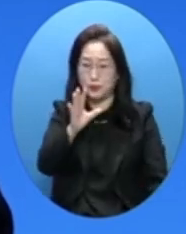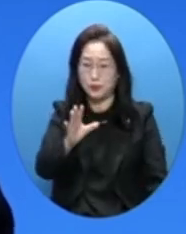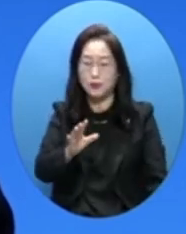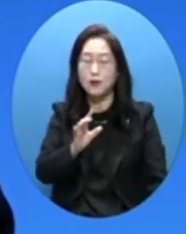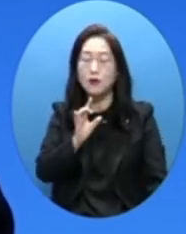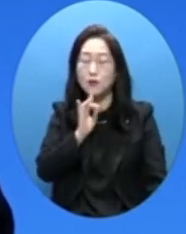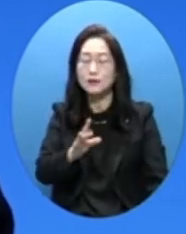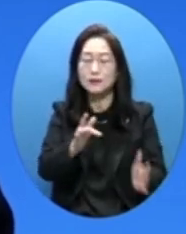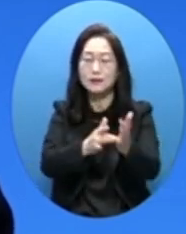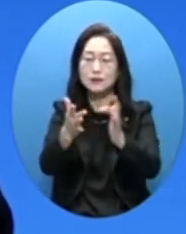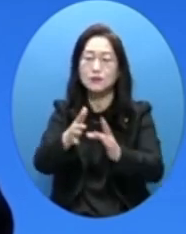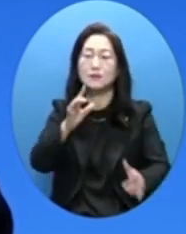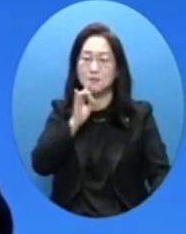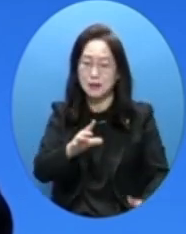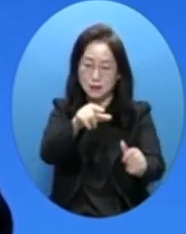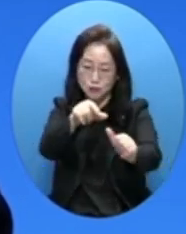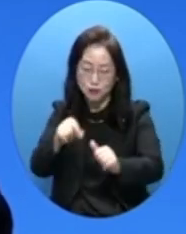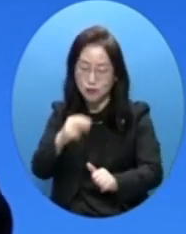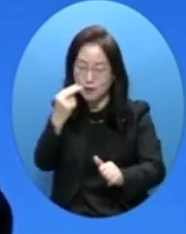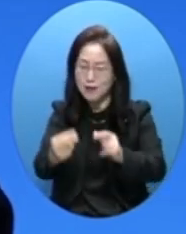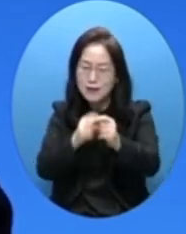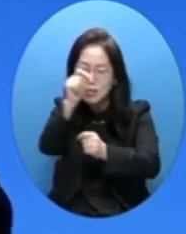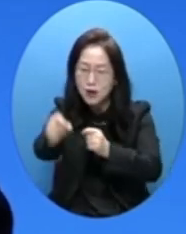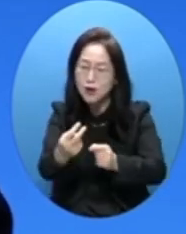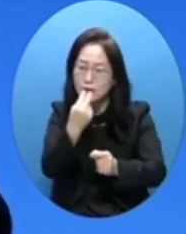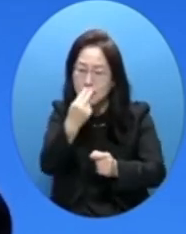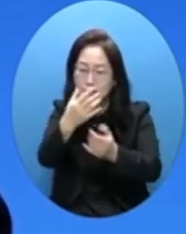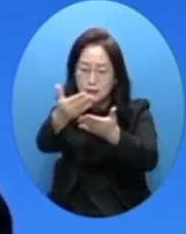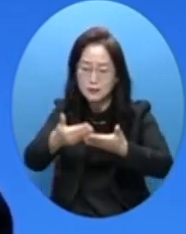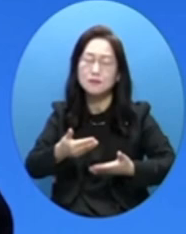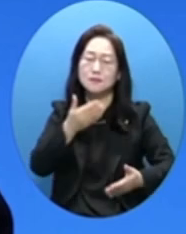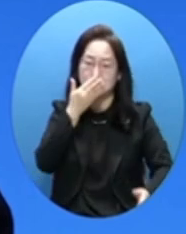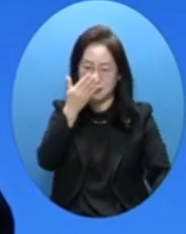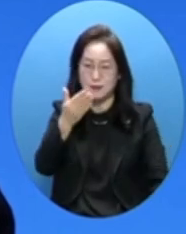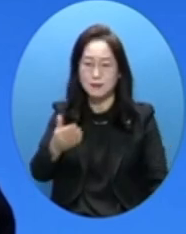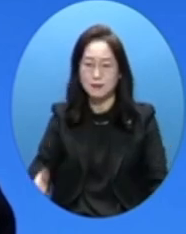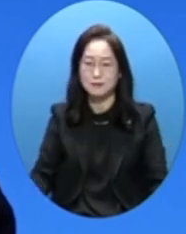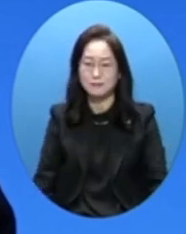우리에게 구원과 영생을 가져주시는 것입니다.